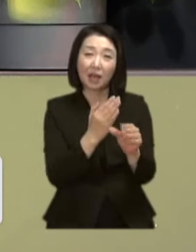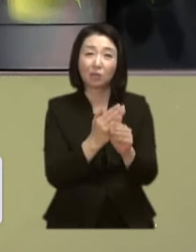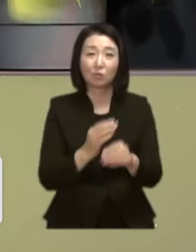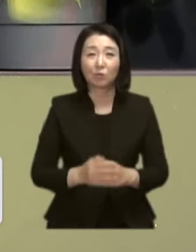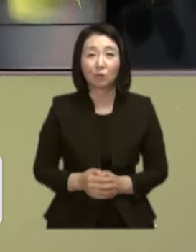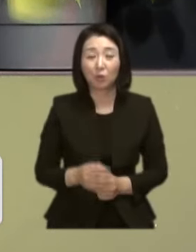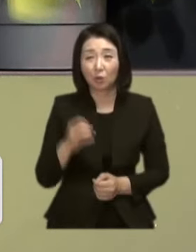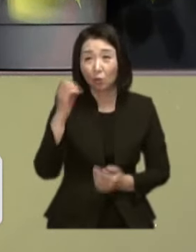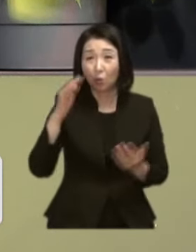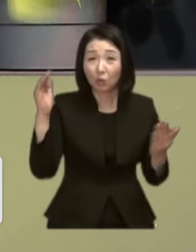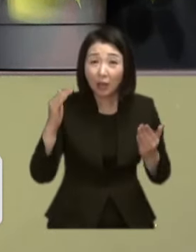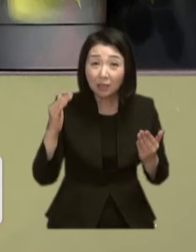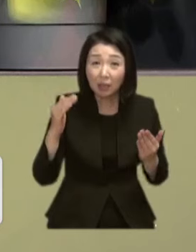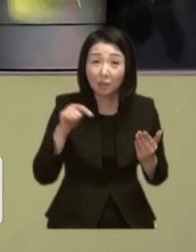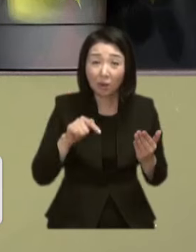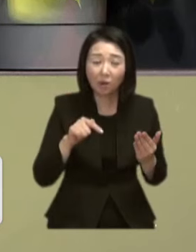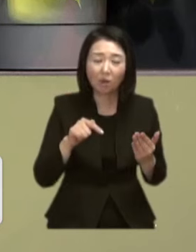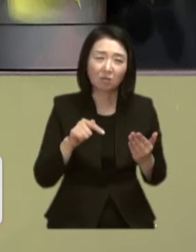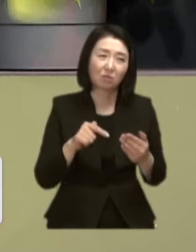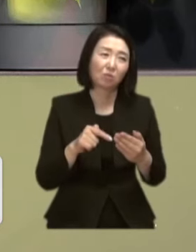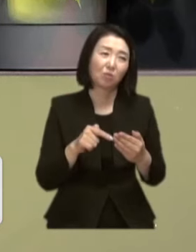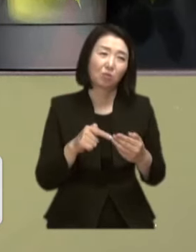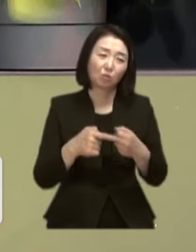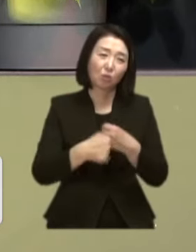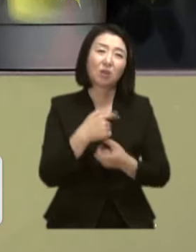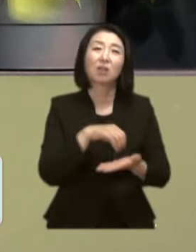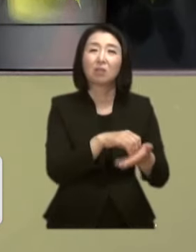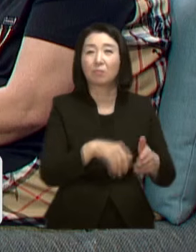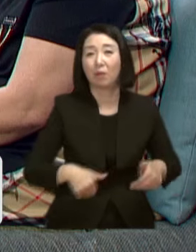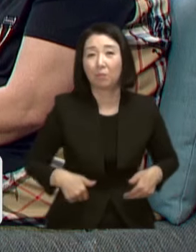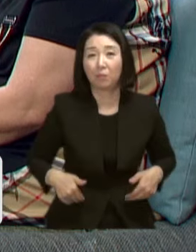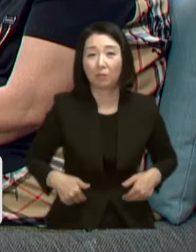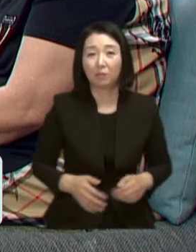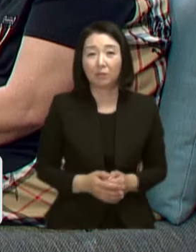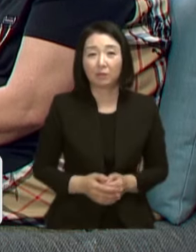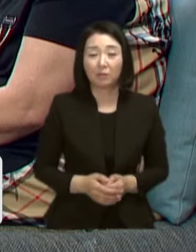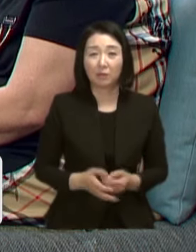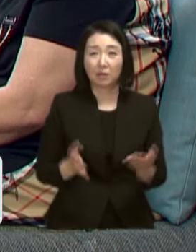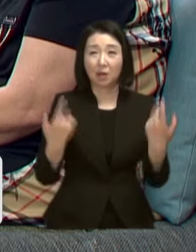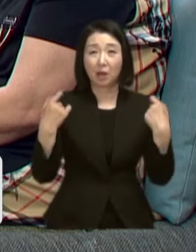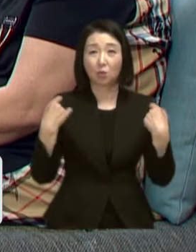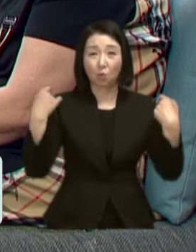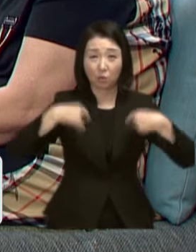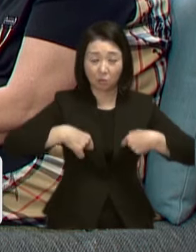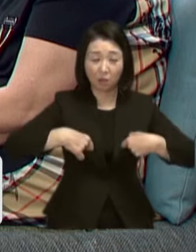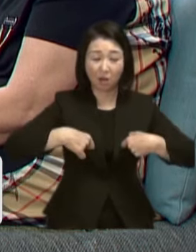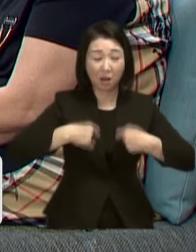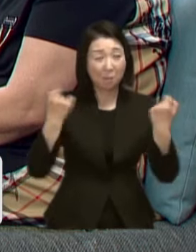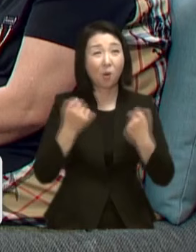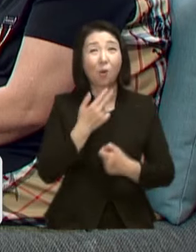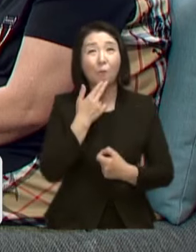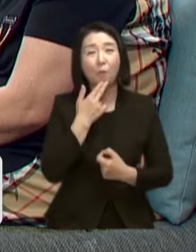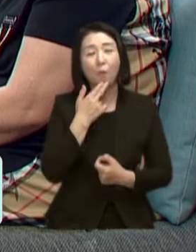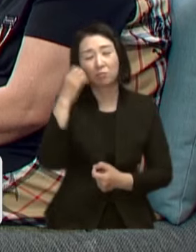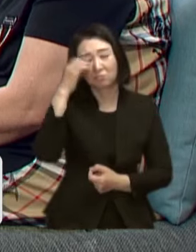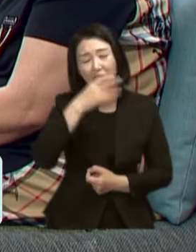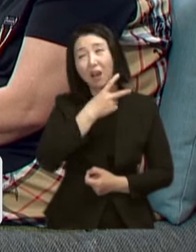되는데 초등학교 1학년에 들어가야 돼요. 네. 그래서 교복을 입혀주니까 벗지도 않고 그냥 자고 너무